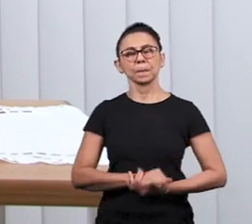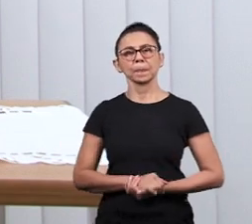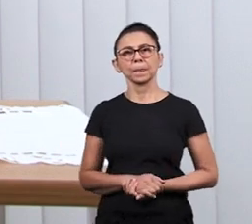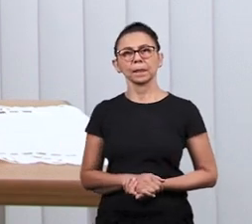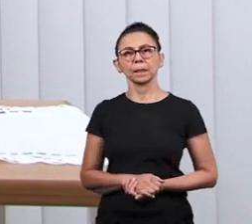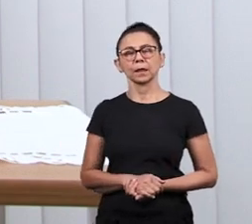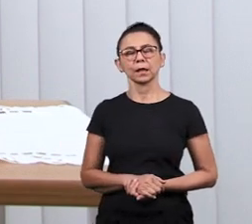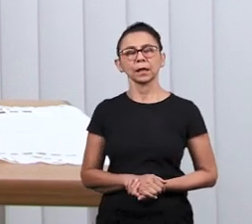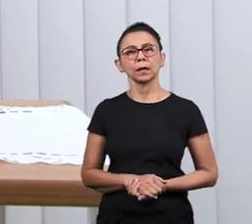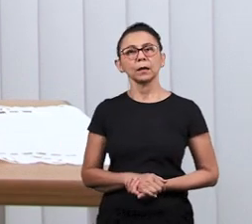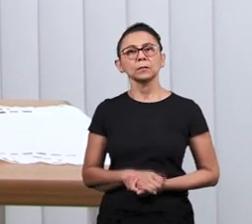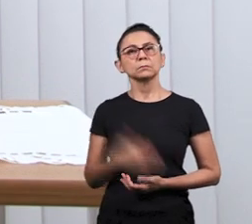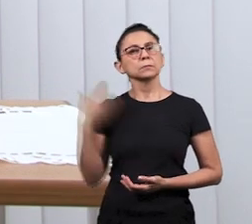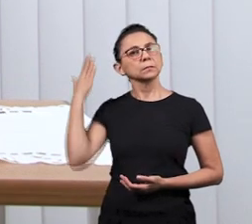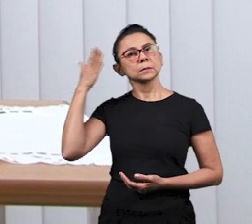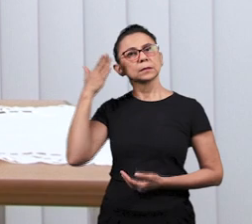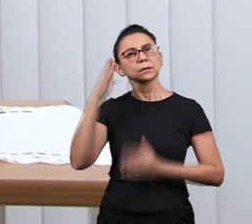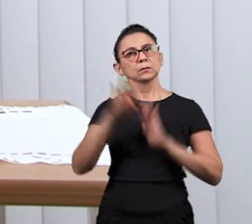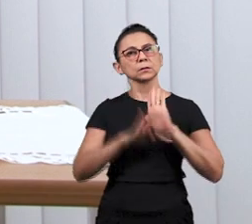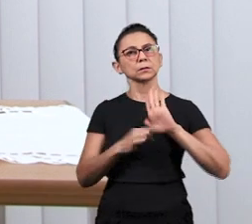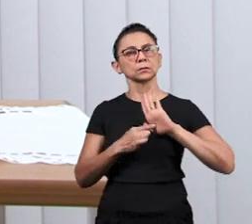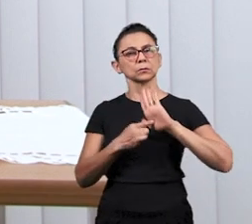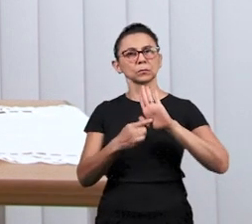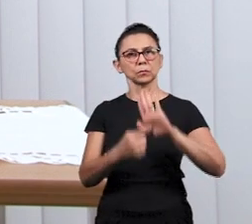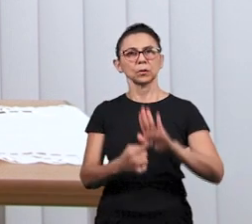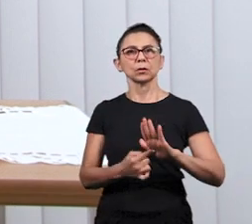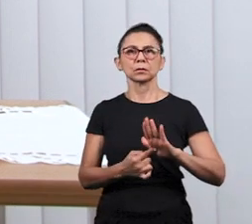Проповедь сегодня